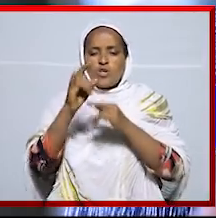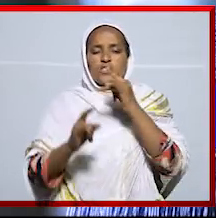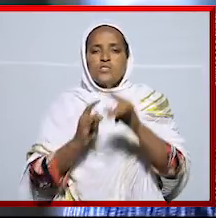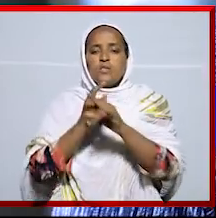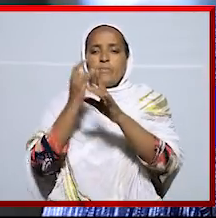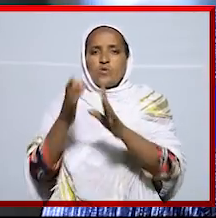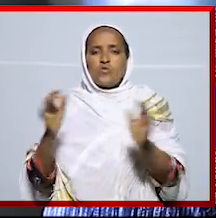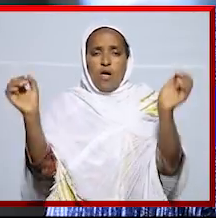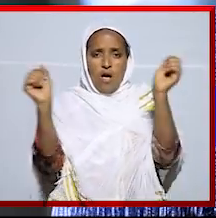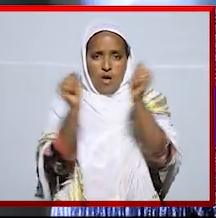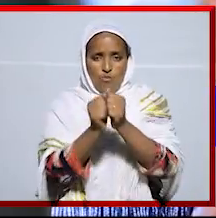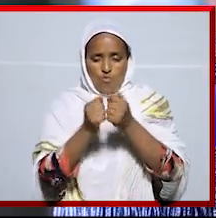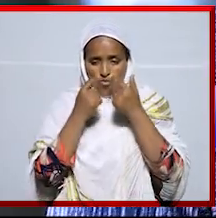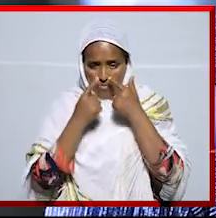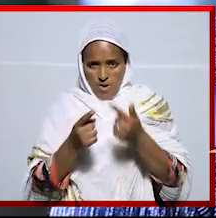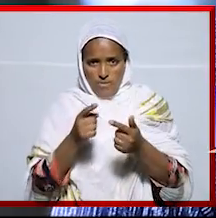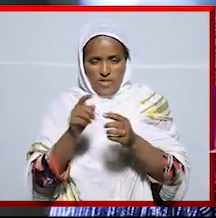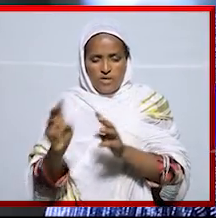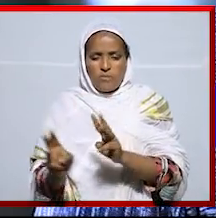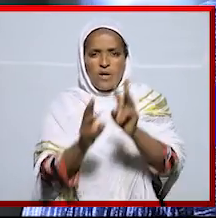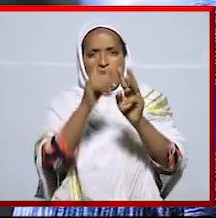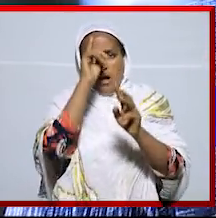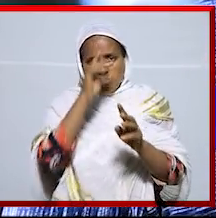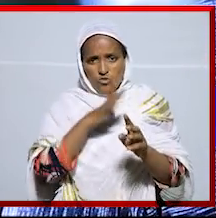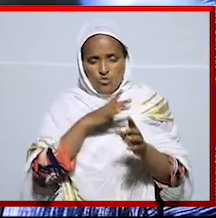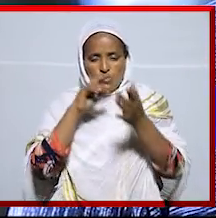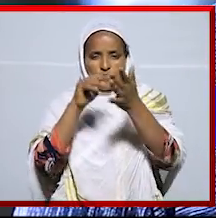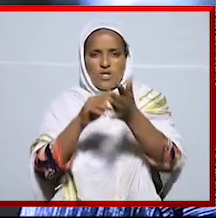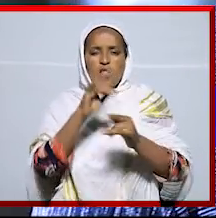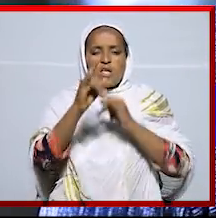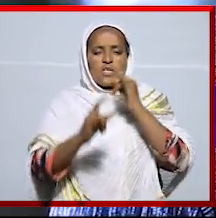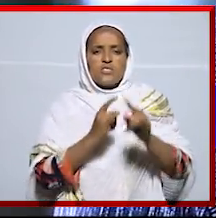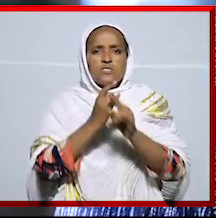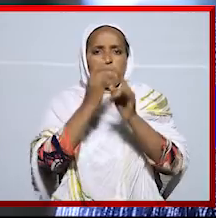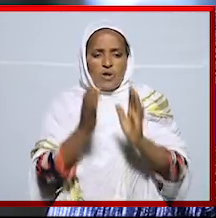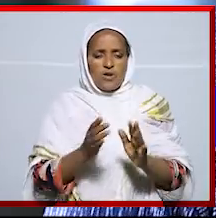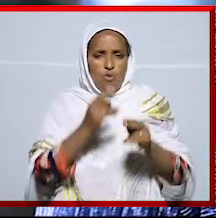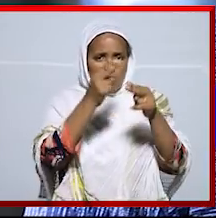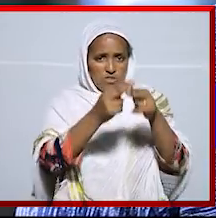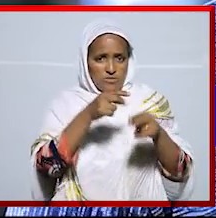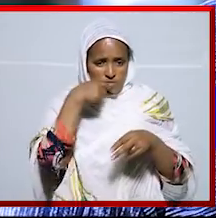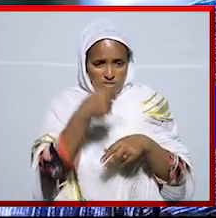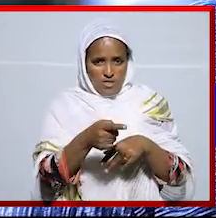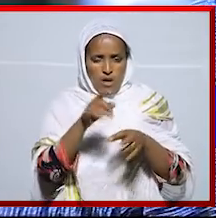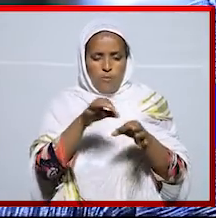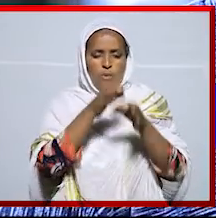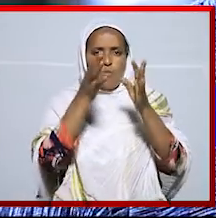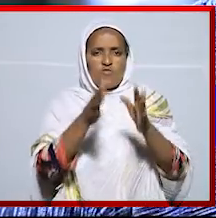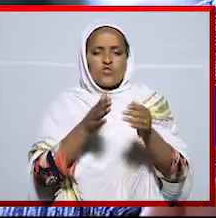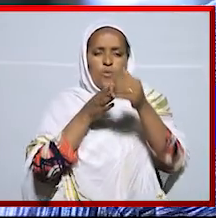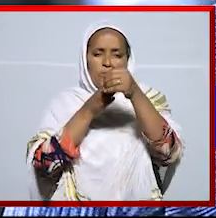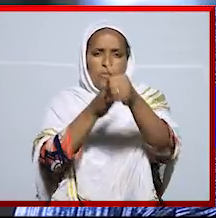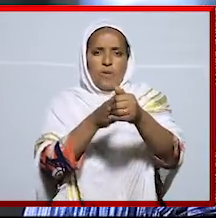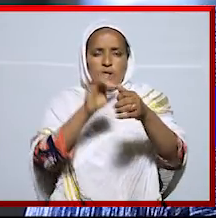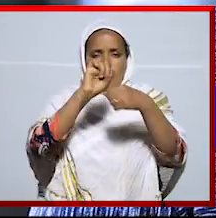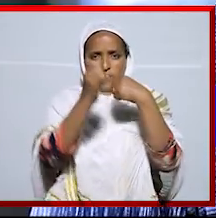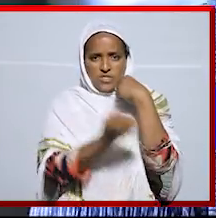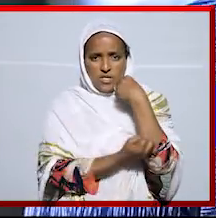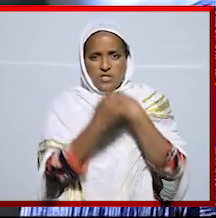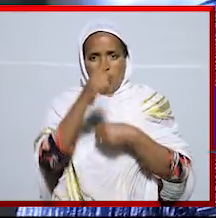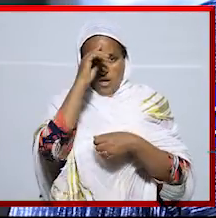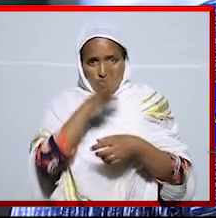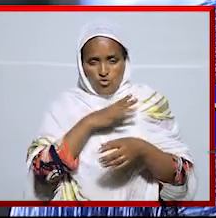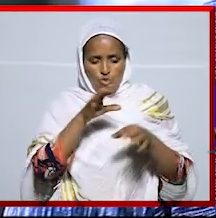ደግሞ ዘመናዊነትን አብሪ ማይበት መንገድ አንድ ሰው ዘመናዊ ነው ስንል በመንፈሳዊ መርሆች